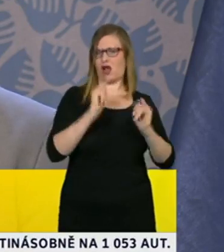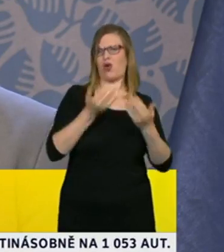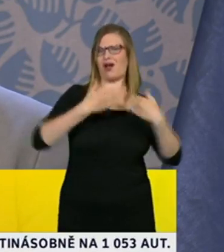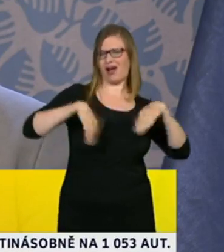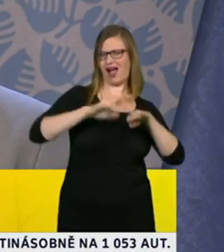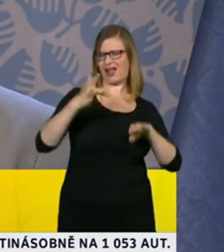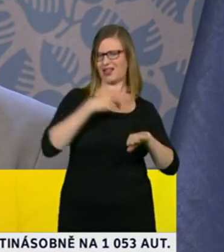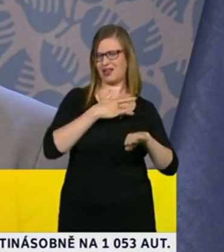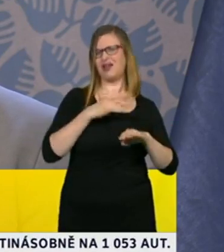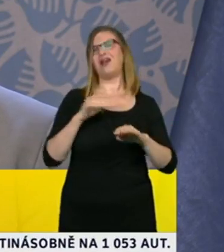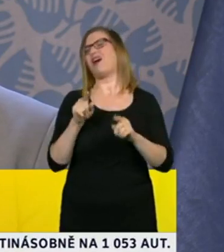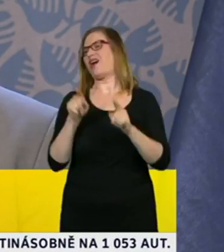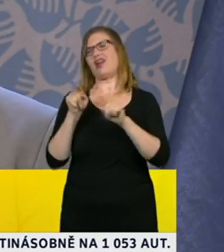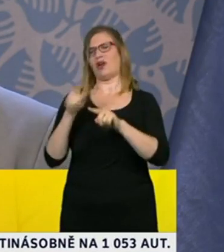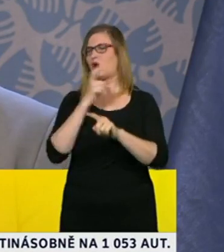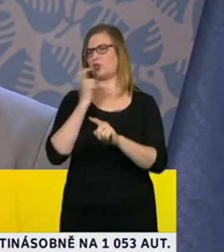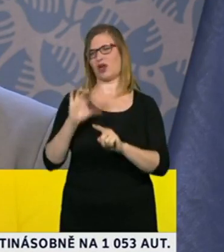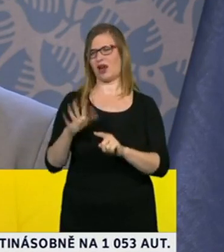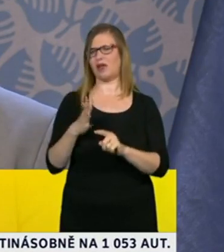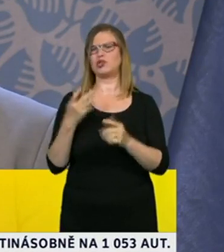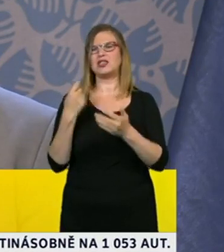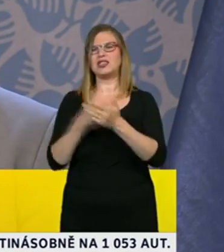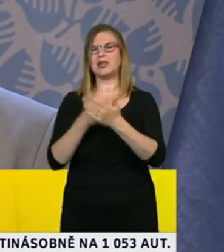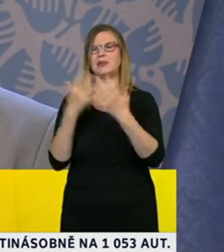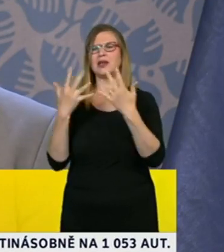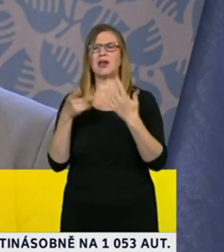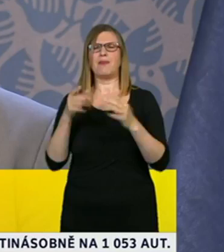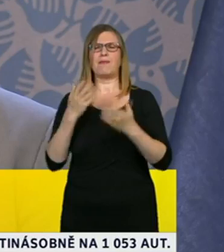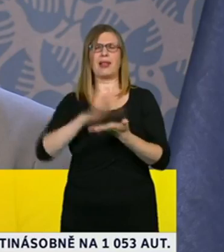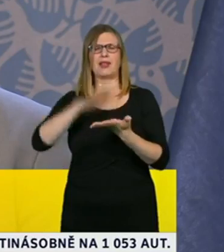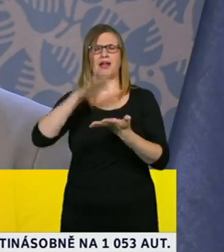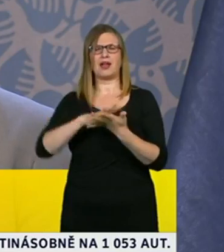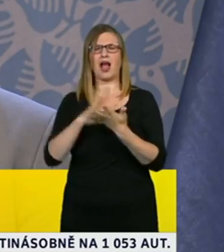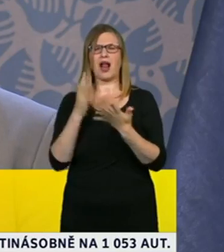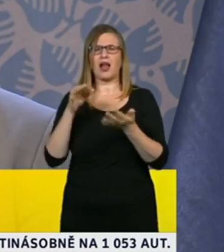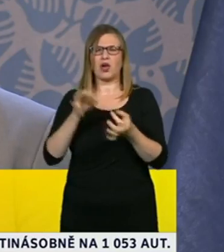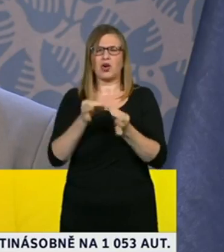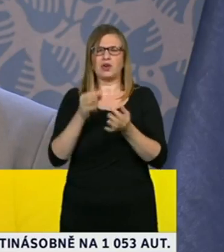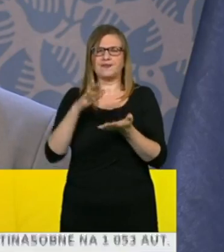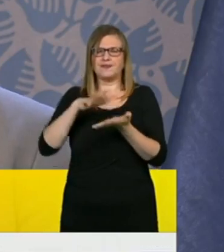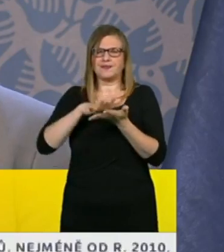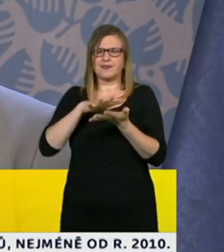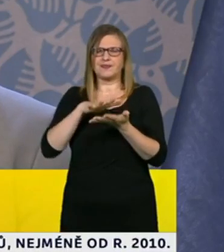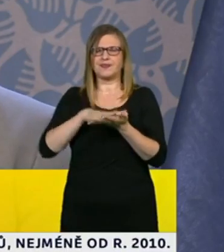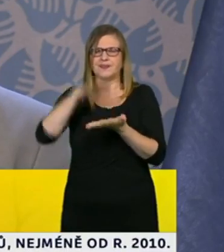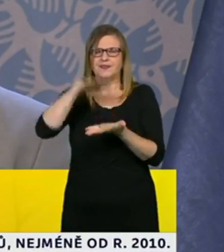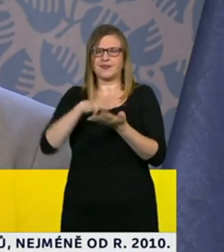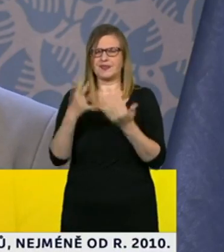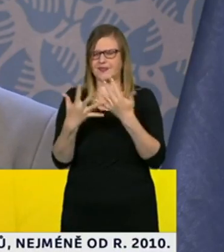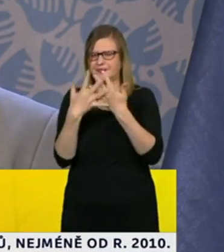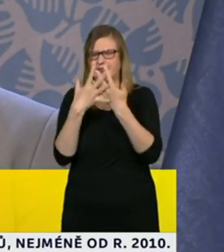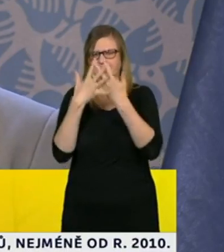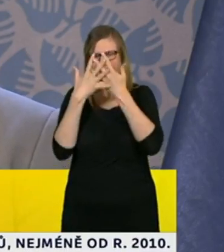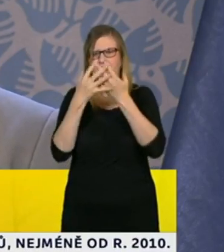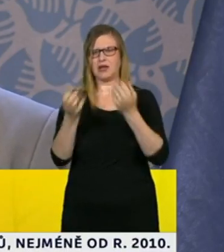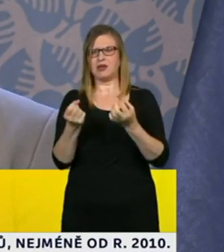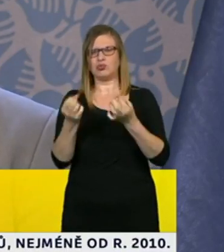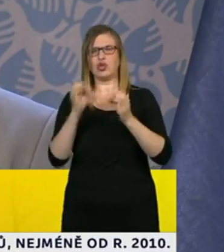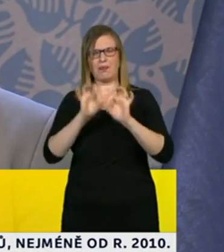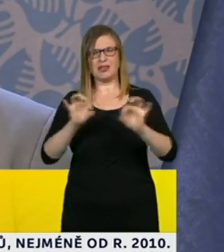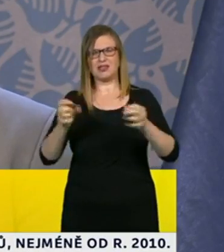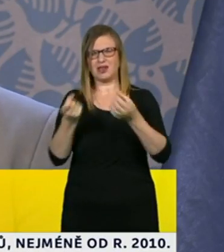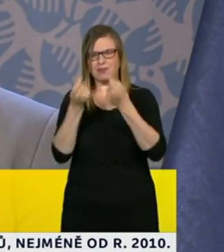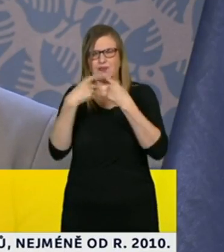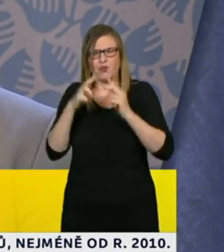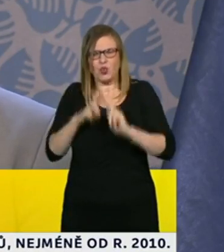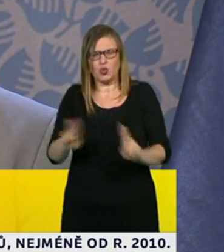řidší. Nicméně ten přístup byl takový, že tím, že chráníme své okolí, tak vlastně chráníme sami sebe, protože